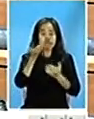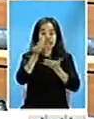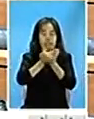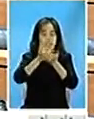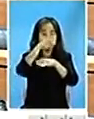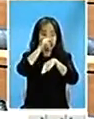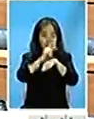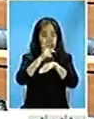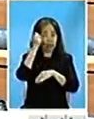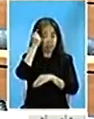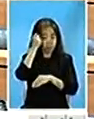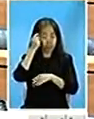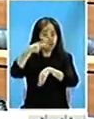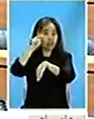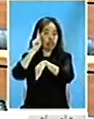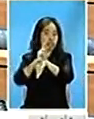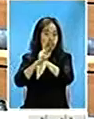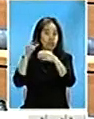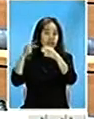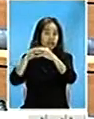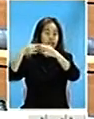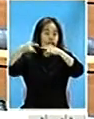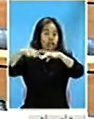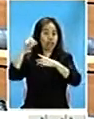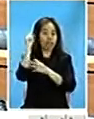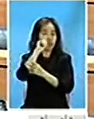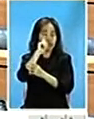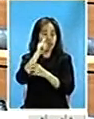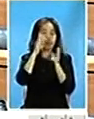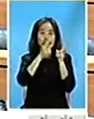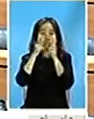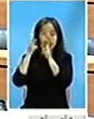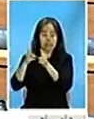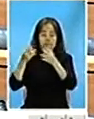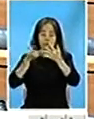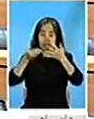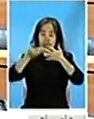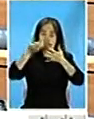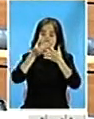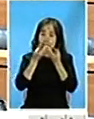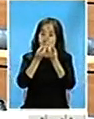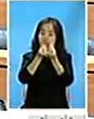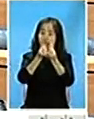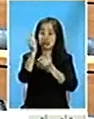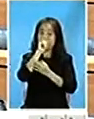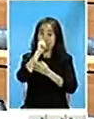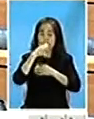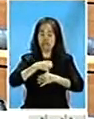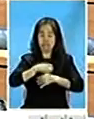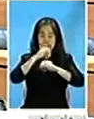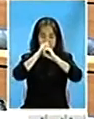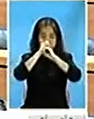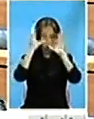และขอทำความตกลงกับทางท่านประธานวิปฝ่ายค้านด้วยว่าขั้นตอนวิธีการหรือว่ารายละเอียดจะเป็นอย่างไรขอเพื่อความชัดเจนครับขอบคุณท่านประธ